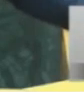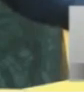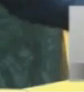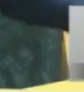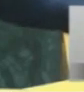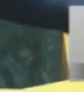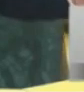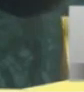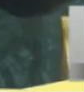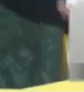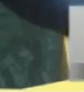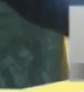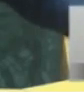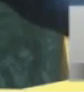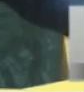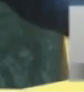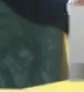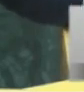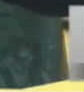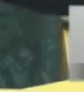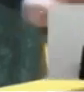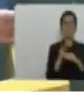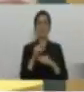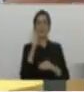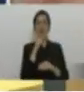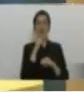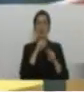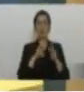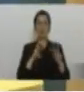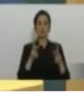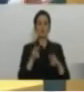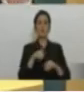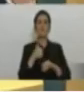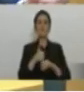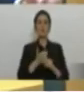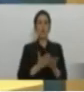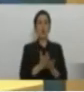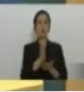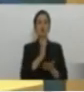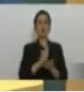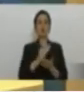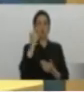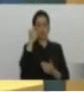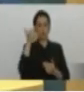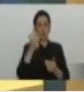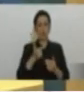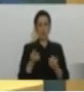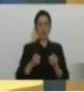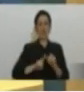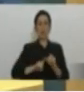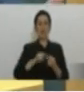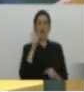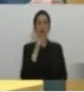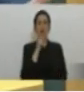არის სასტუმროში იმყოფებოდა თუ შეხვდა იმყოფებოდა და მოხდა დამთხევა და გაიქცა მე იმავე ღამეს და ამბობს რომ დაასტურა რა ვისაც არ შეხვედრია